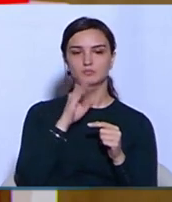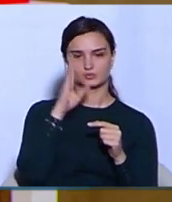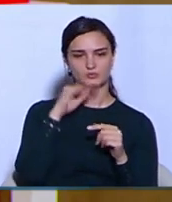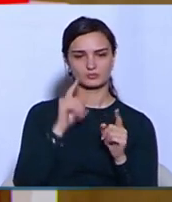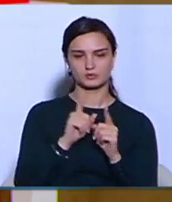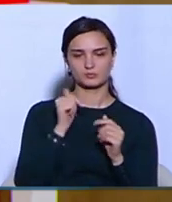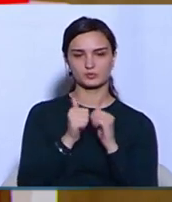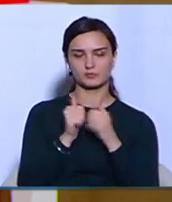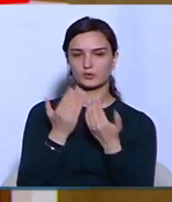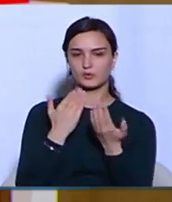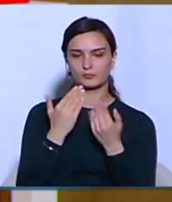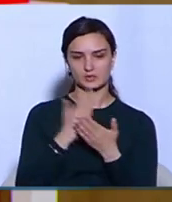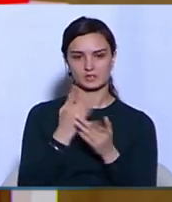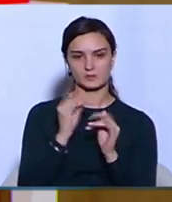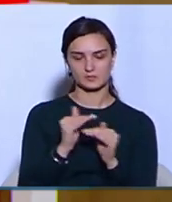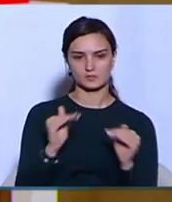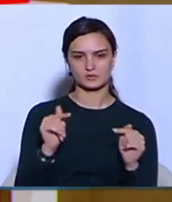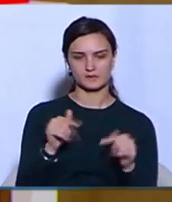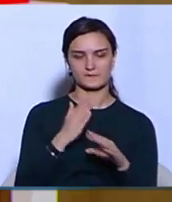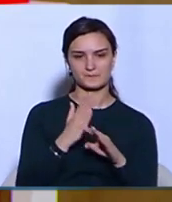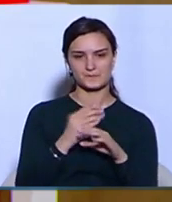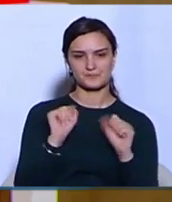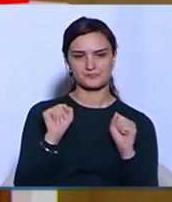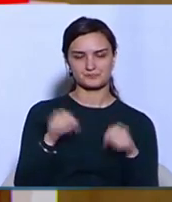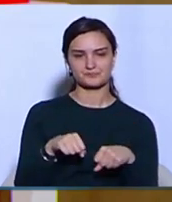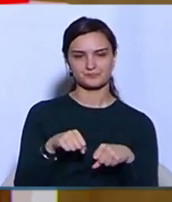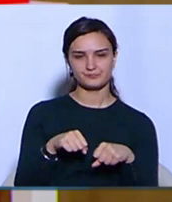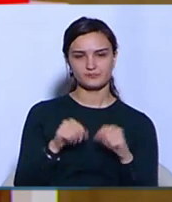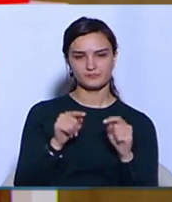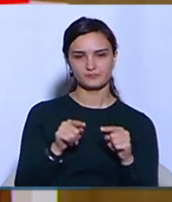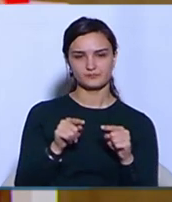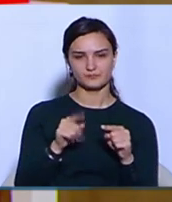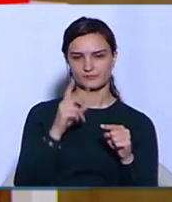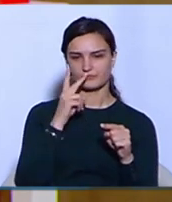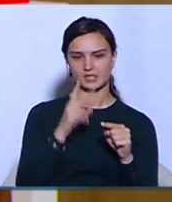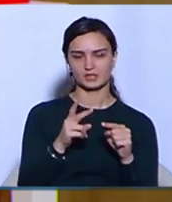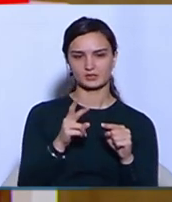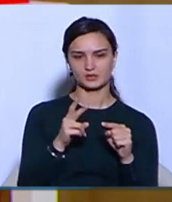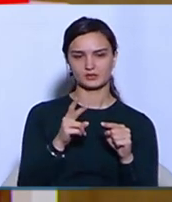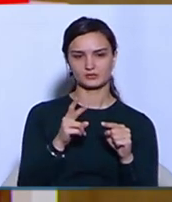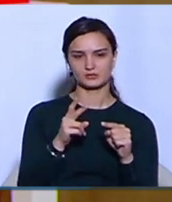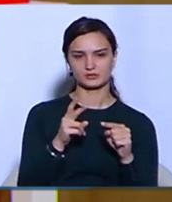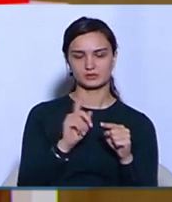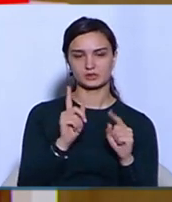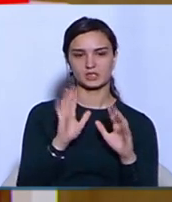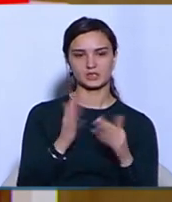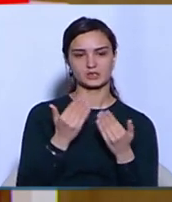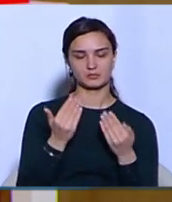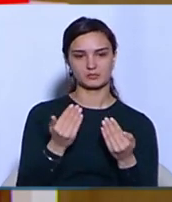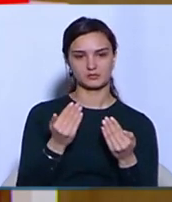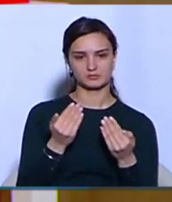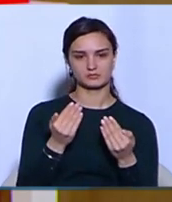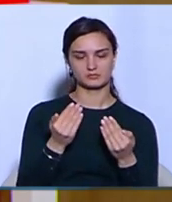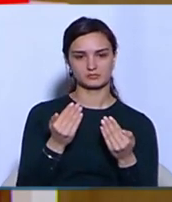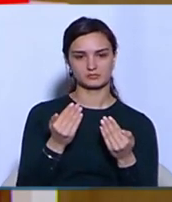რომელსაც მუდმივი კომუნიკაცია აქვს ბავშვთან, აქვს საშუალება ერთგვარად დაინახოს რეტროსპექტულად რა ხდება და